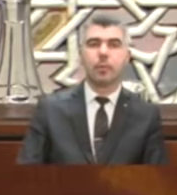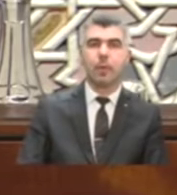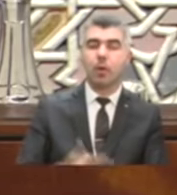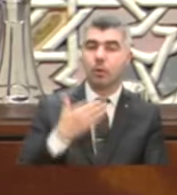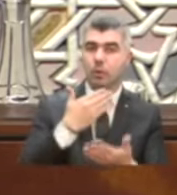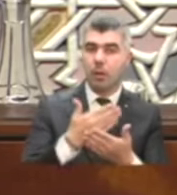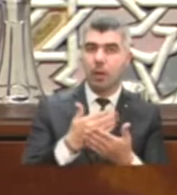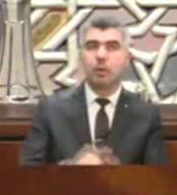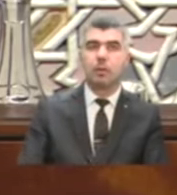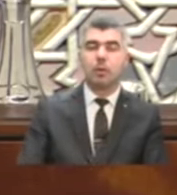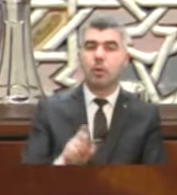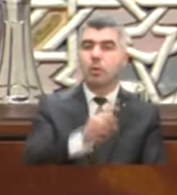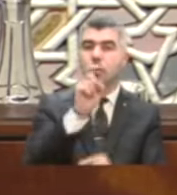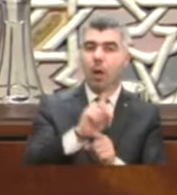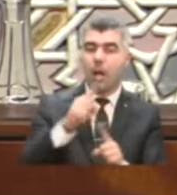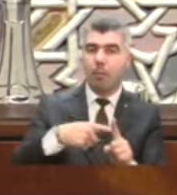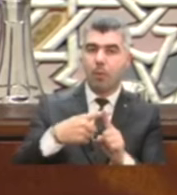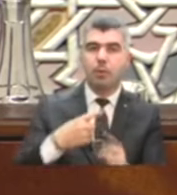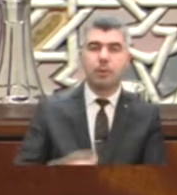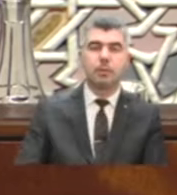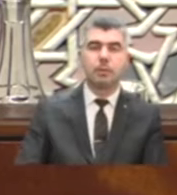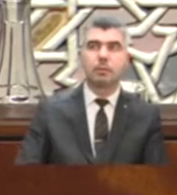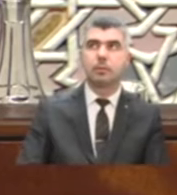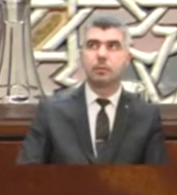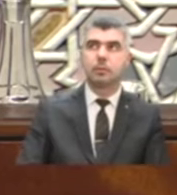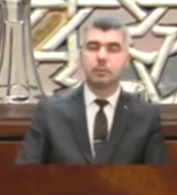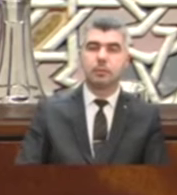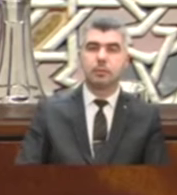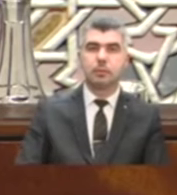المحترم. هل هناك من تعقيب إضافي